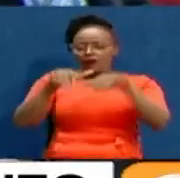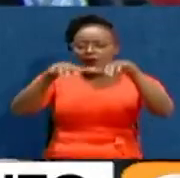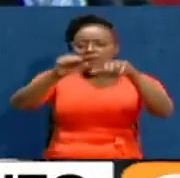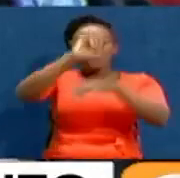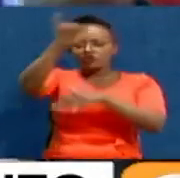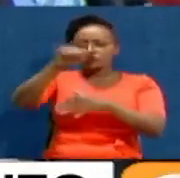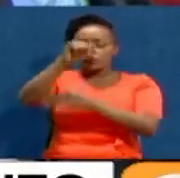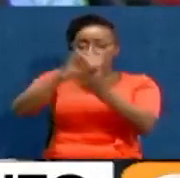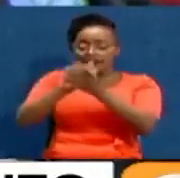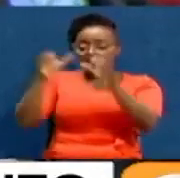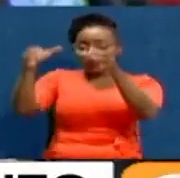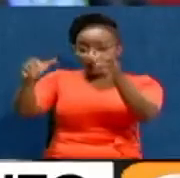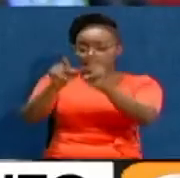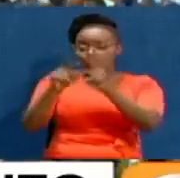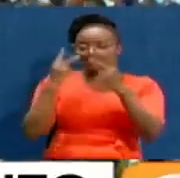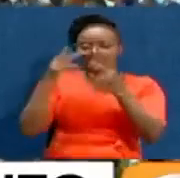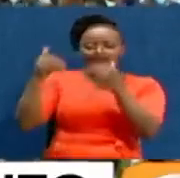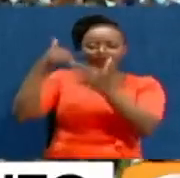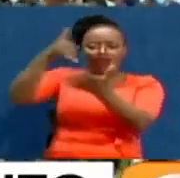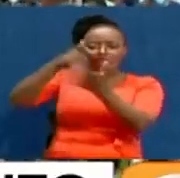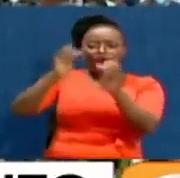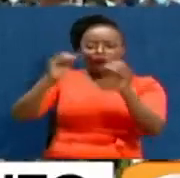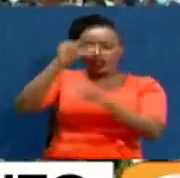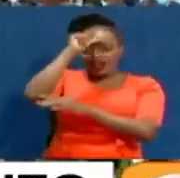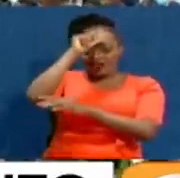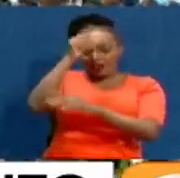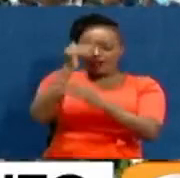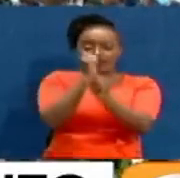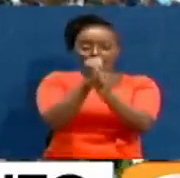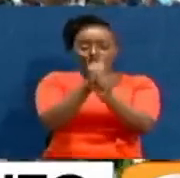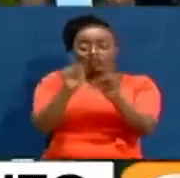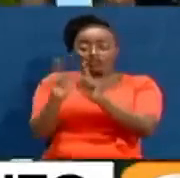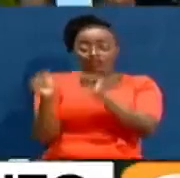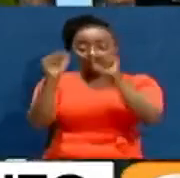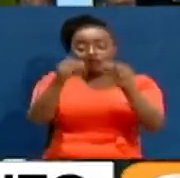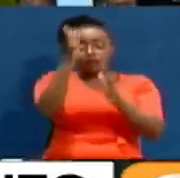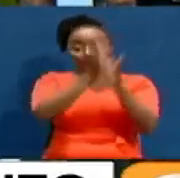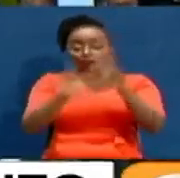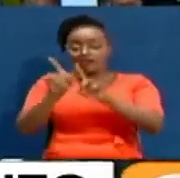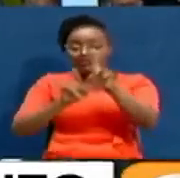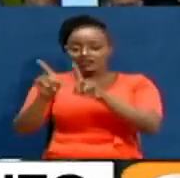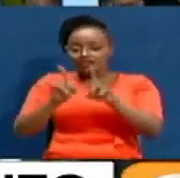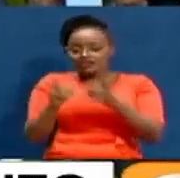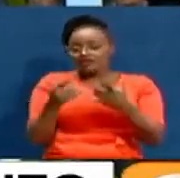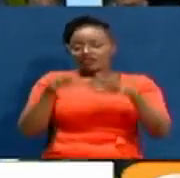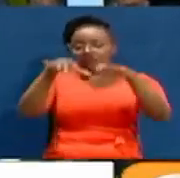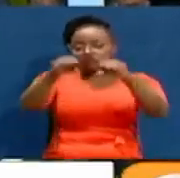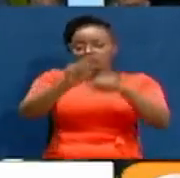ya Jubilee na kuonekana kutengwa katika shughuli za serikali, alijitosa ulingoni kupanga safari yake ya ikulu